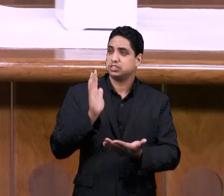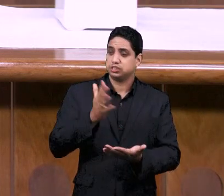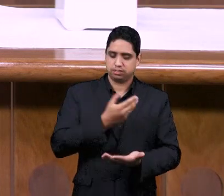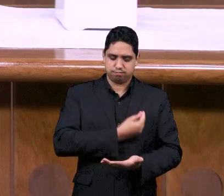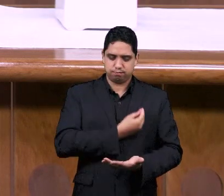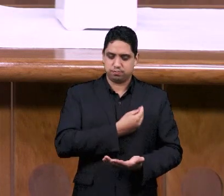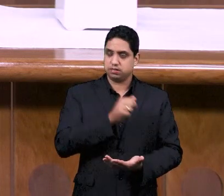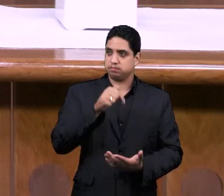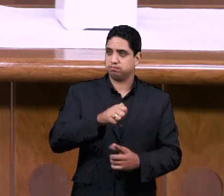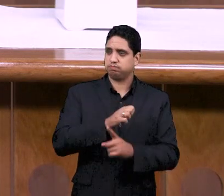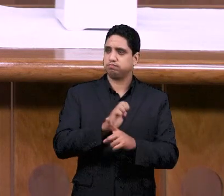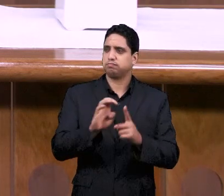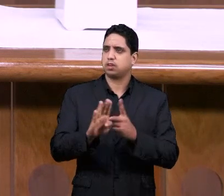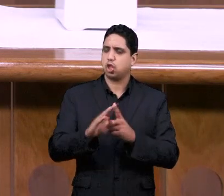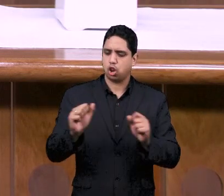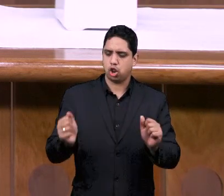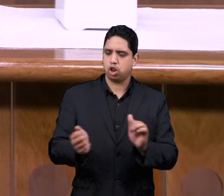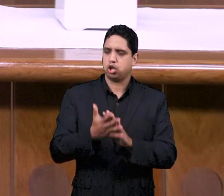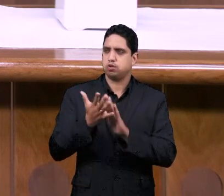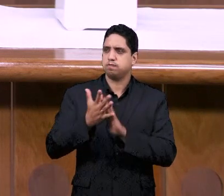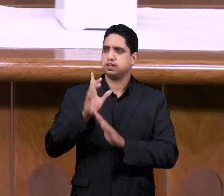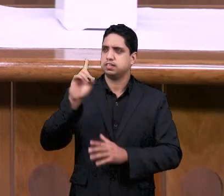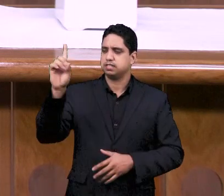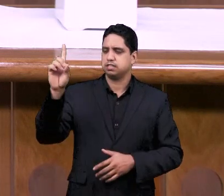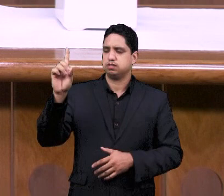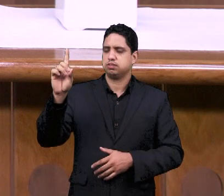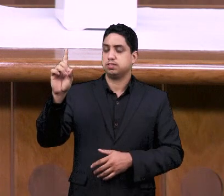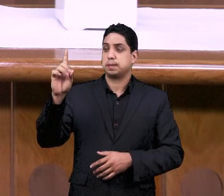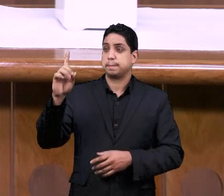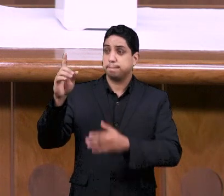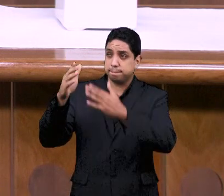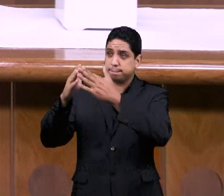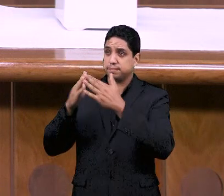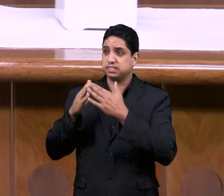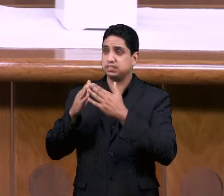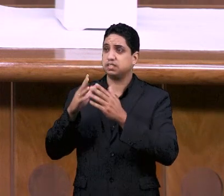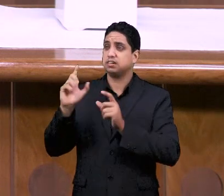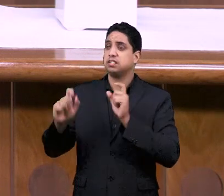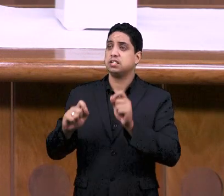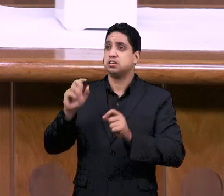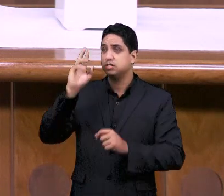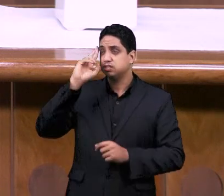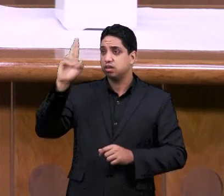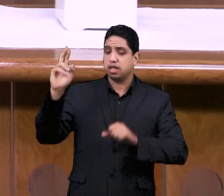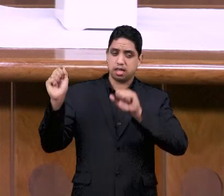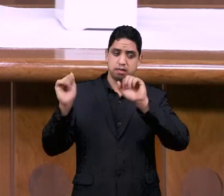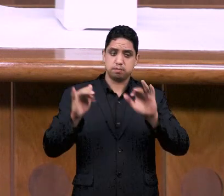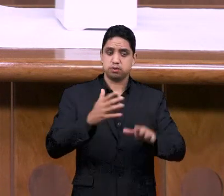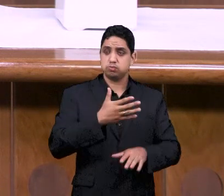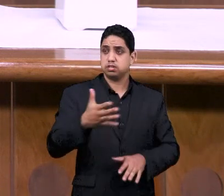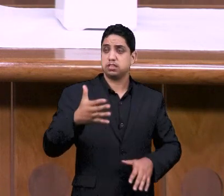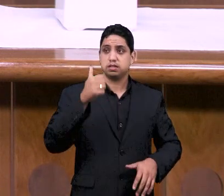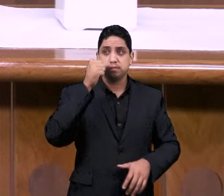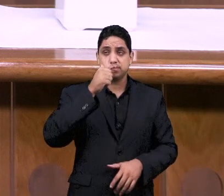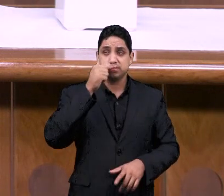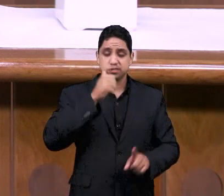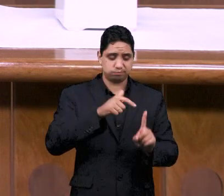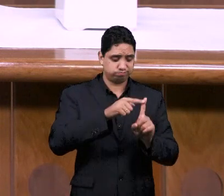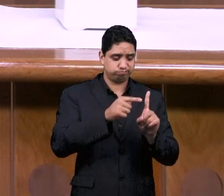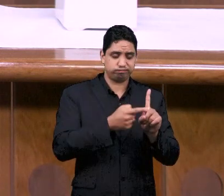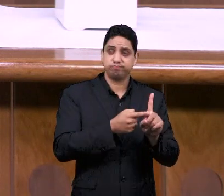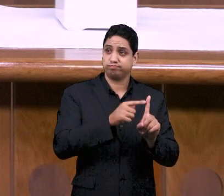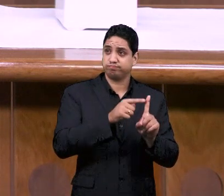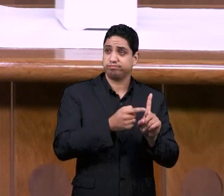en train de participer de cette école biblique. Béni soit le nom du Seigneur. Nous demandons au Seigneur que tu puisses bénir aussi tes servantes qui sont